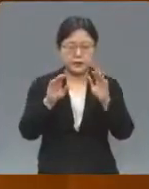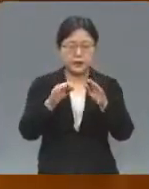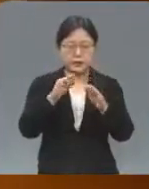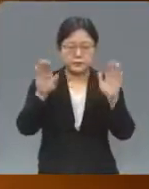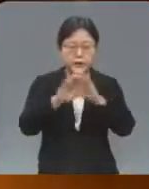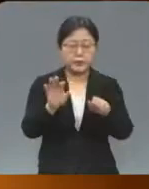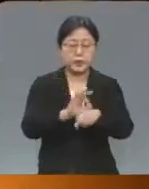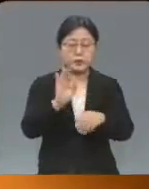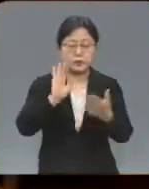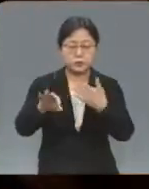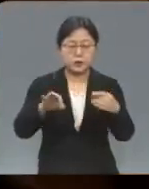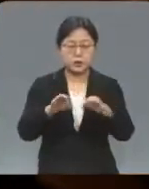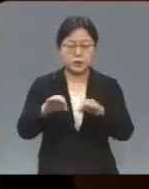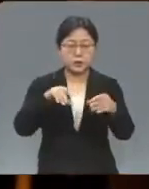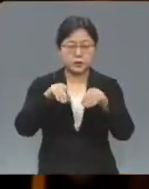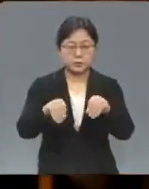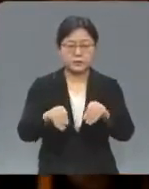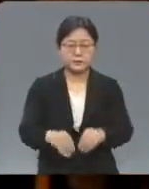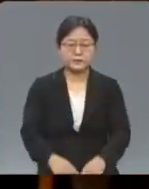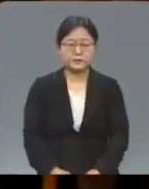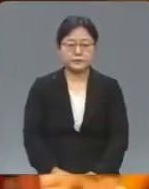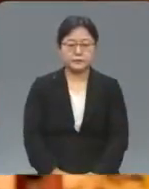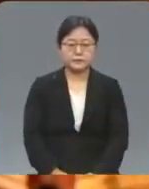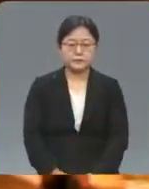10시 이후 영업이 금지됩니다